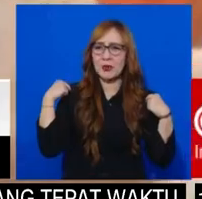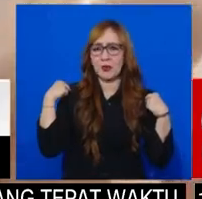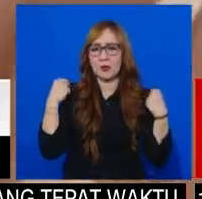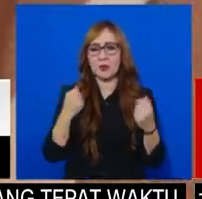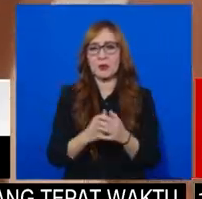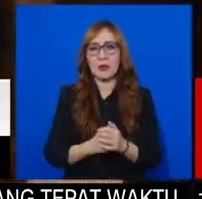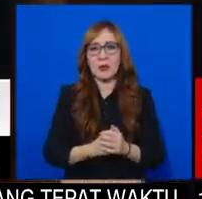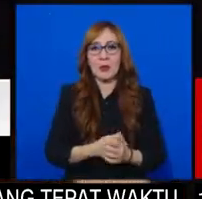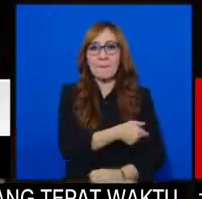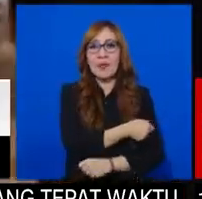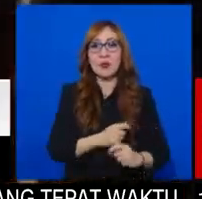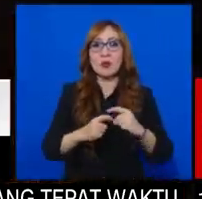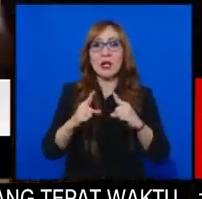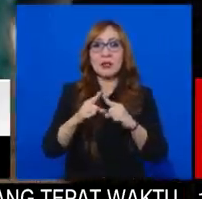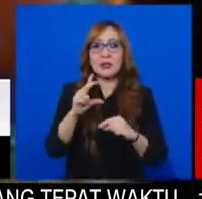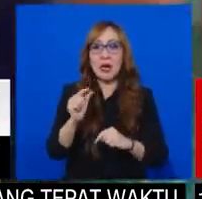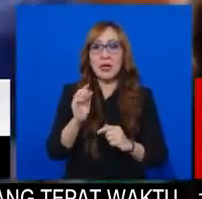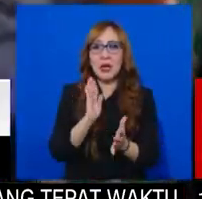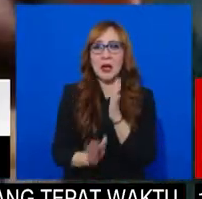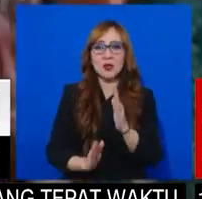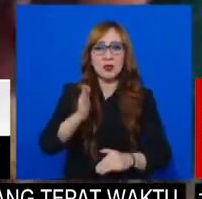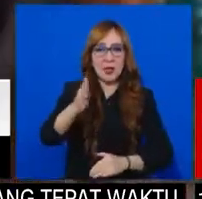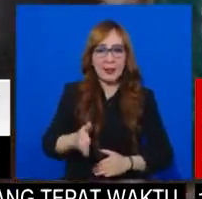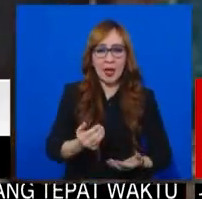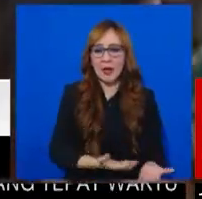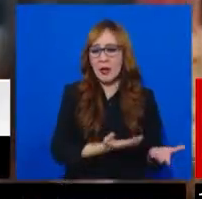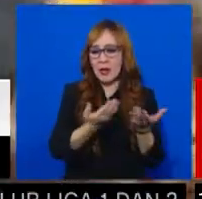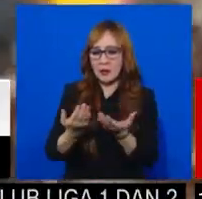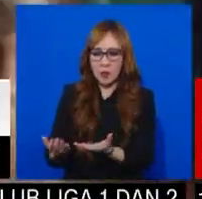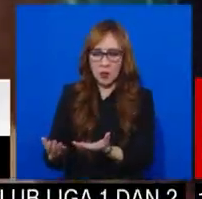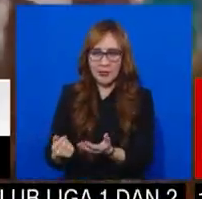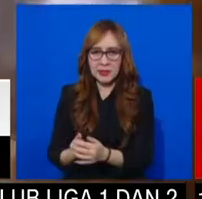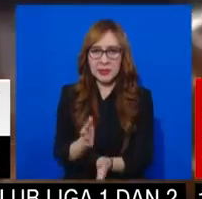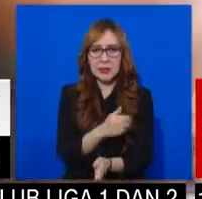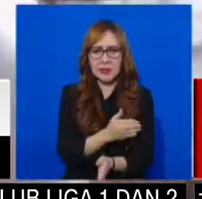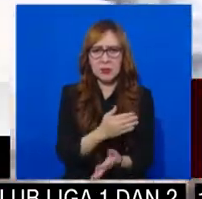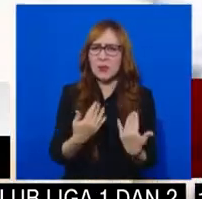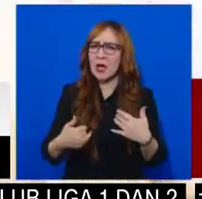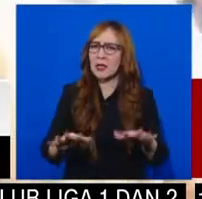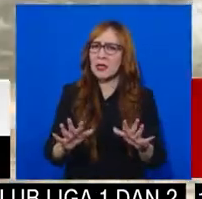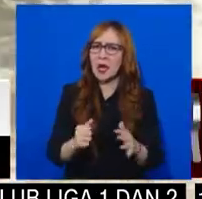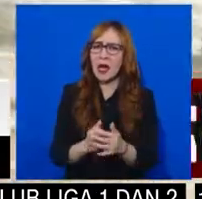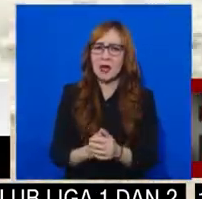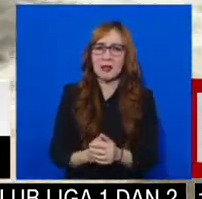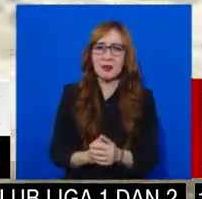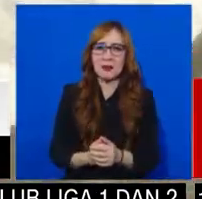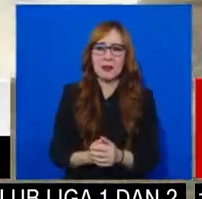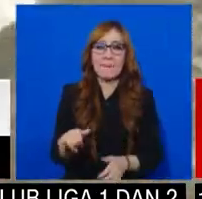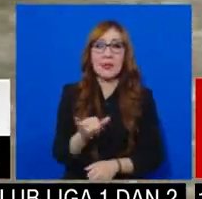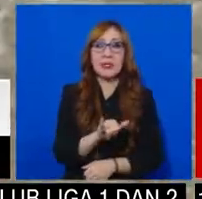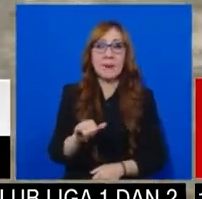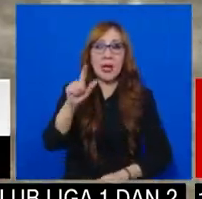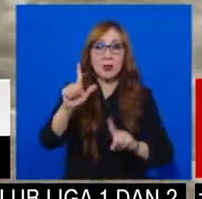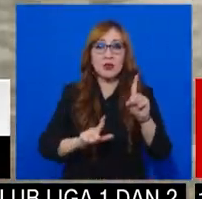dan mengevakuasi jasad korban. Sebelumnya, korban dinyatakan hilang saat mandi di dam Sungai Rondo Dingo bersama